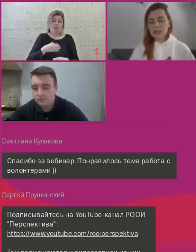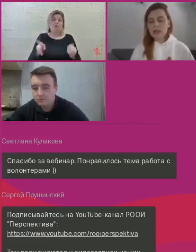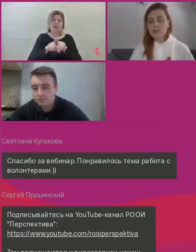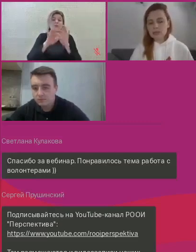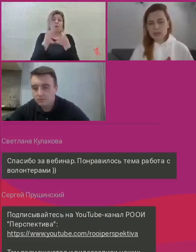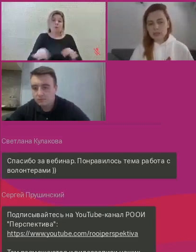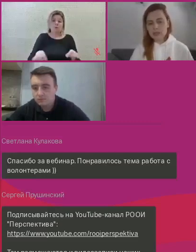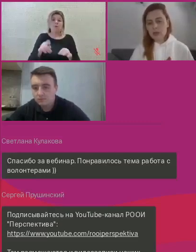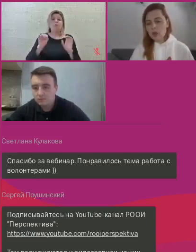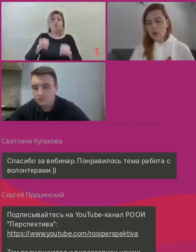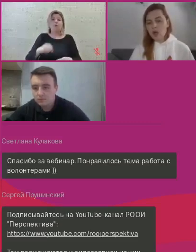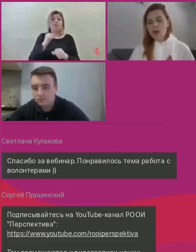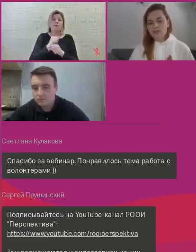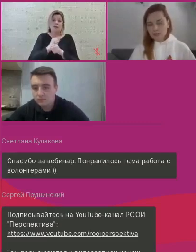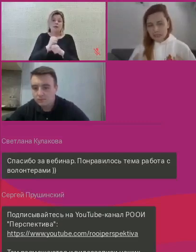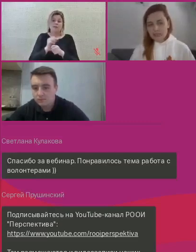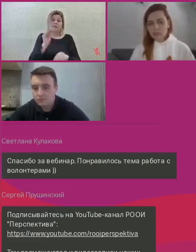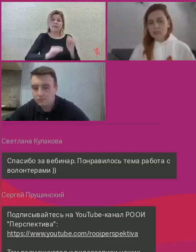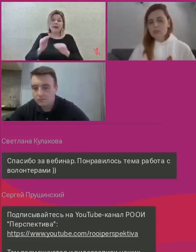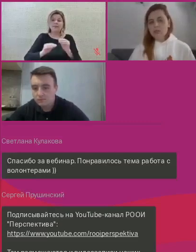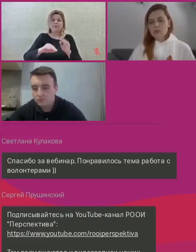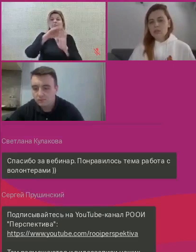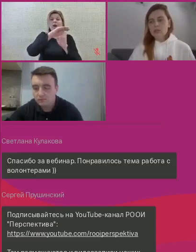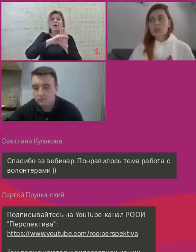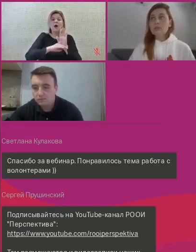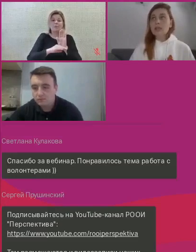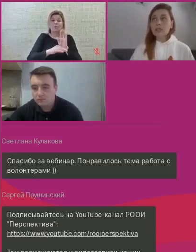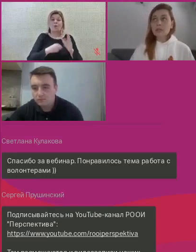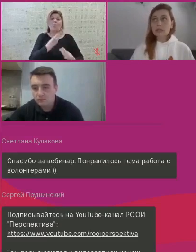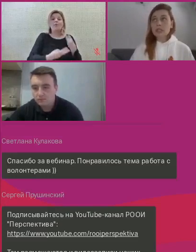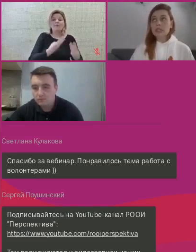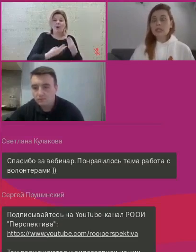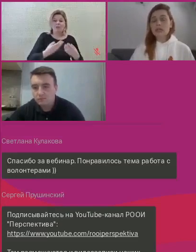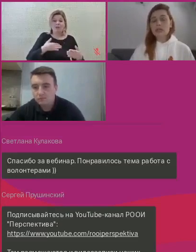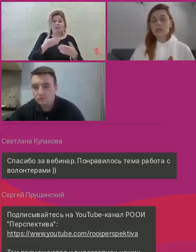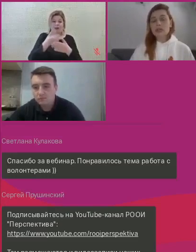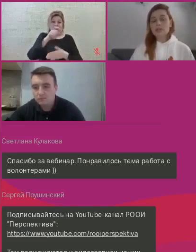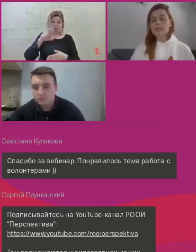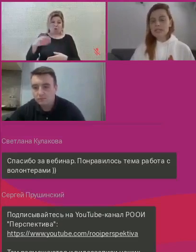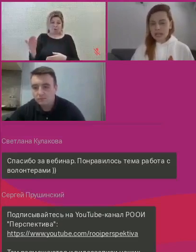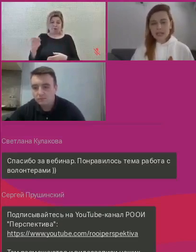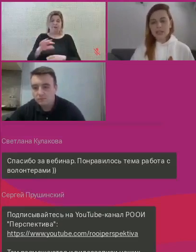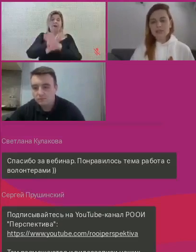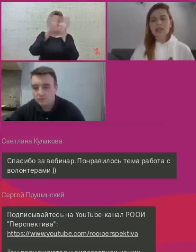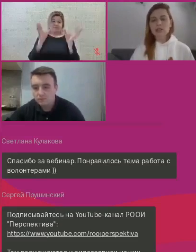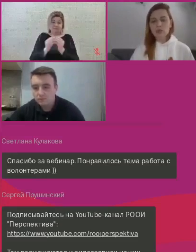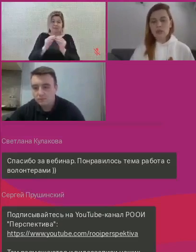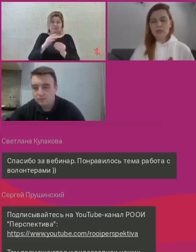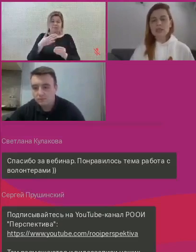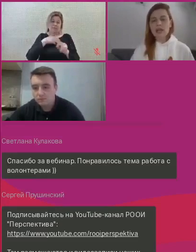делать программу мотивации. В целом, из моих наблюдений,